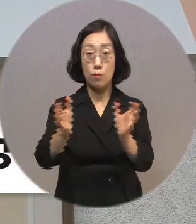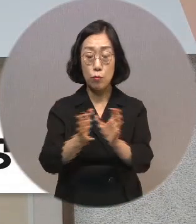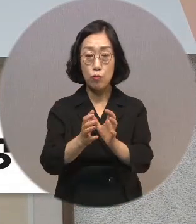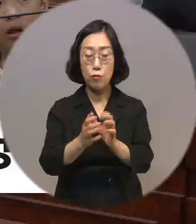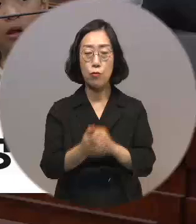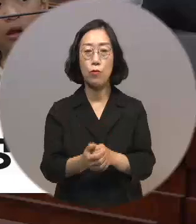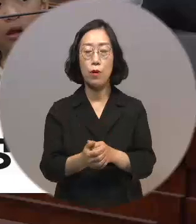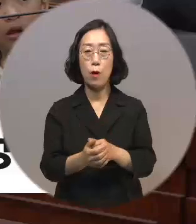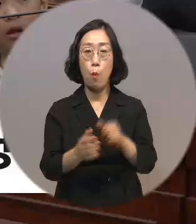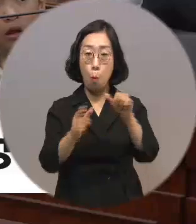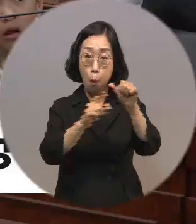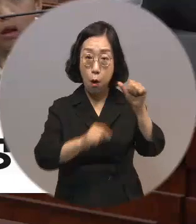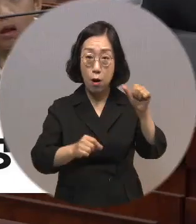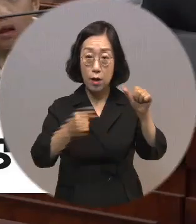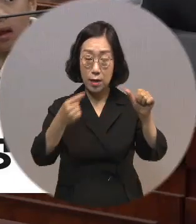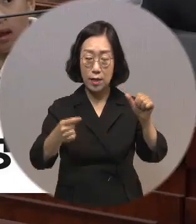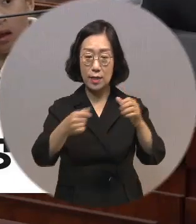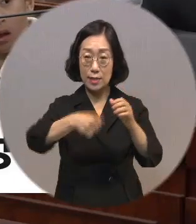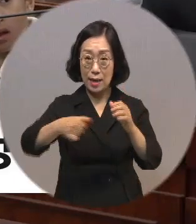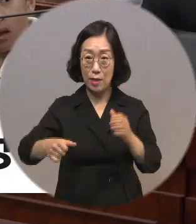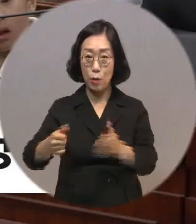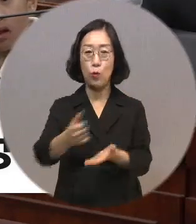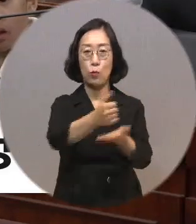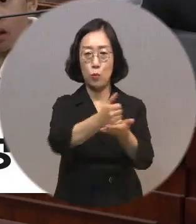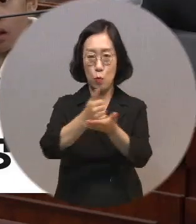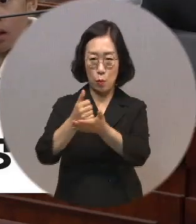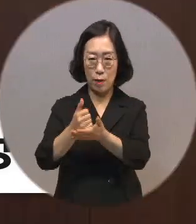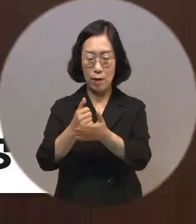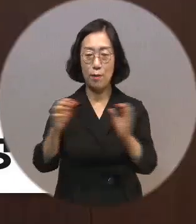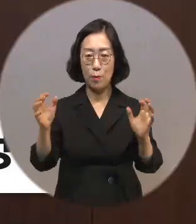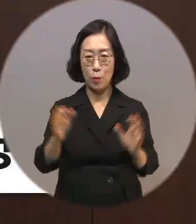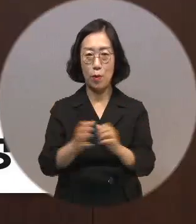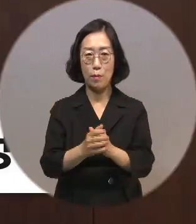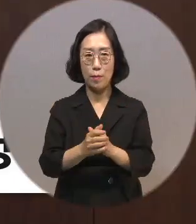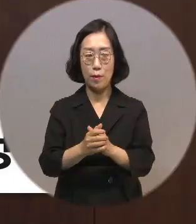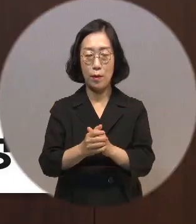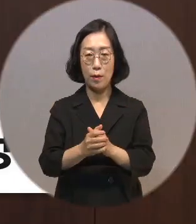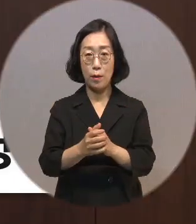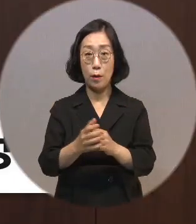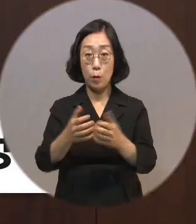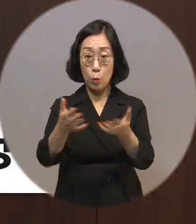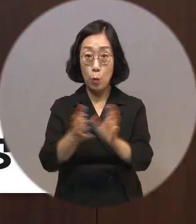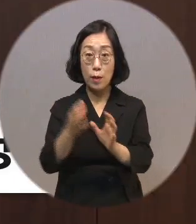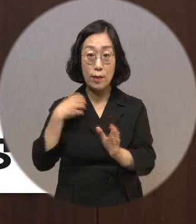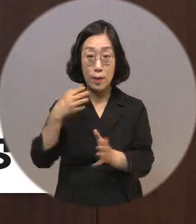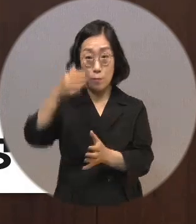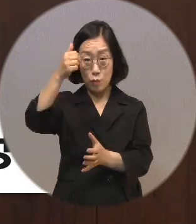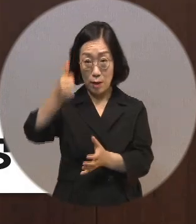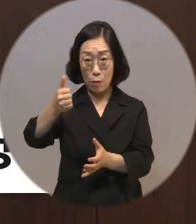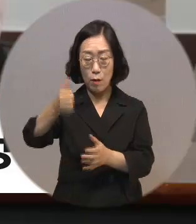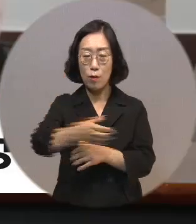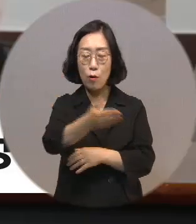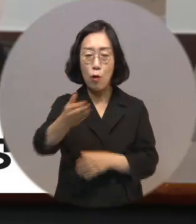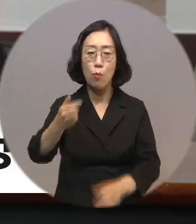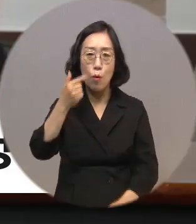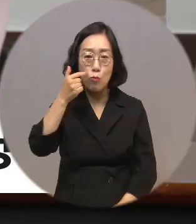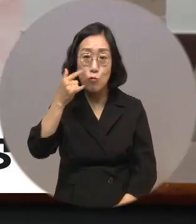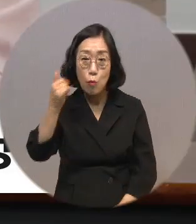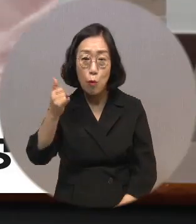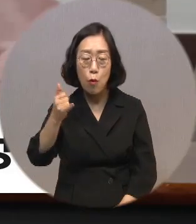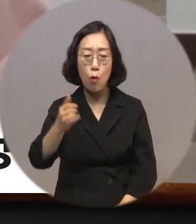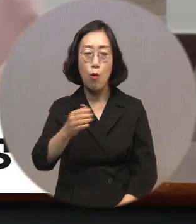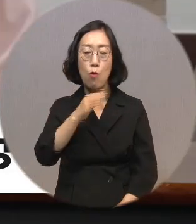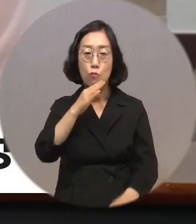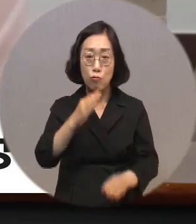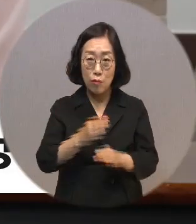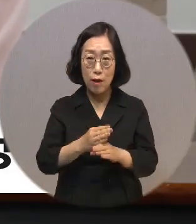달을 맞아 통일부 직원 자녀들을 초청했습니다. 김영호 통일부 장관은 이 자리에서 여러분의 부모님들은 남북이